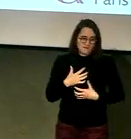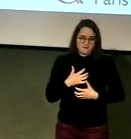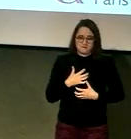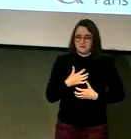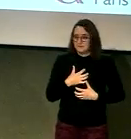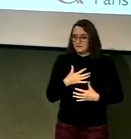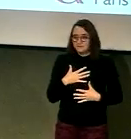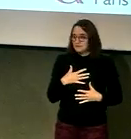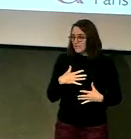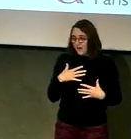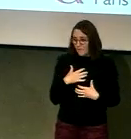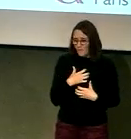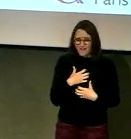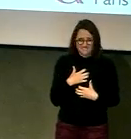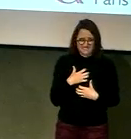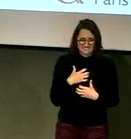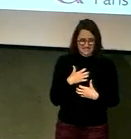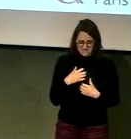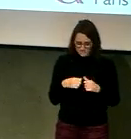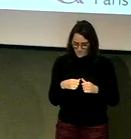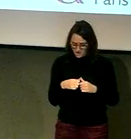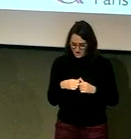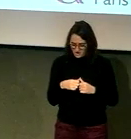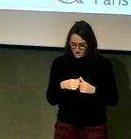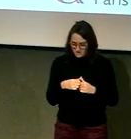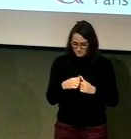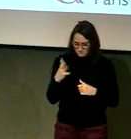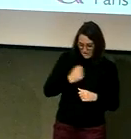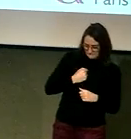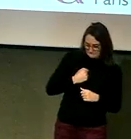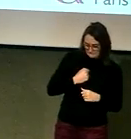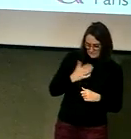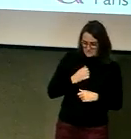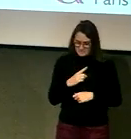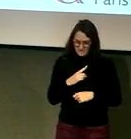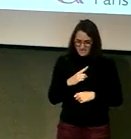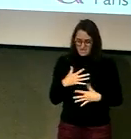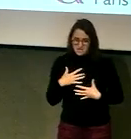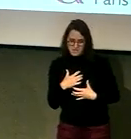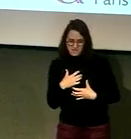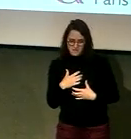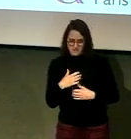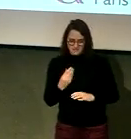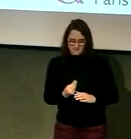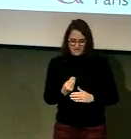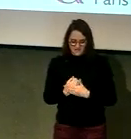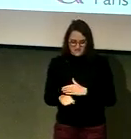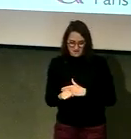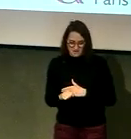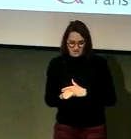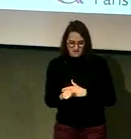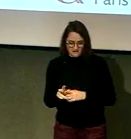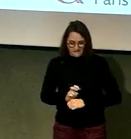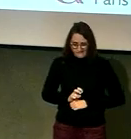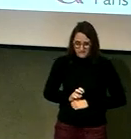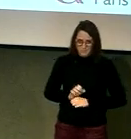que je vais faire quelque chose? Est-ce que je vais être repérée? Est-ce que je vais pouvoir garder mon enfant? Il y a